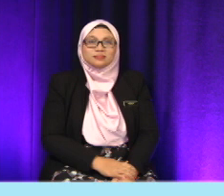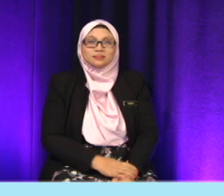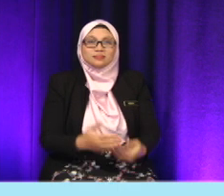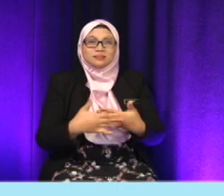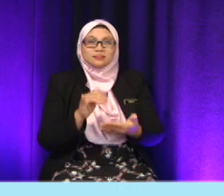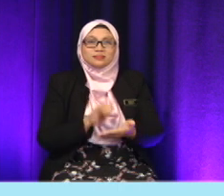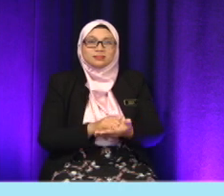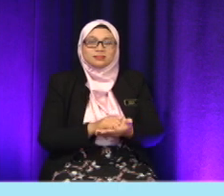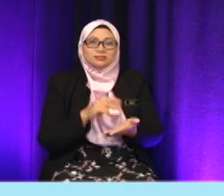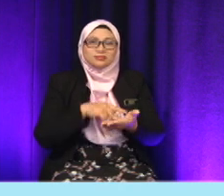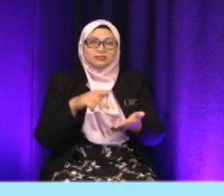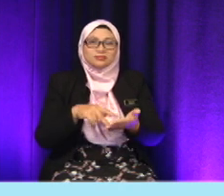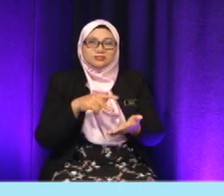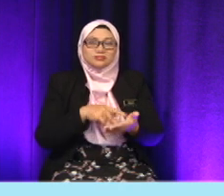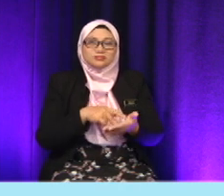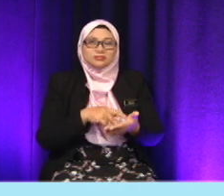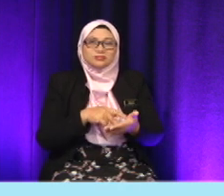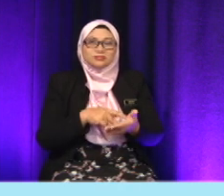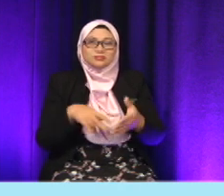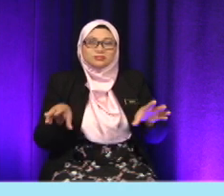sini akan dapat